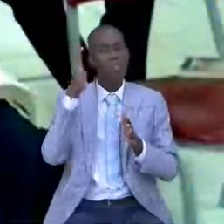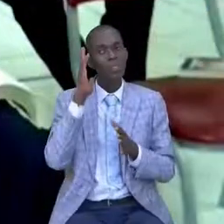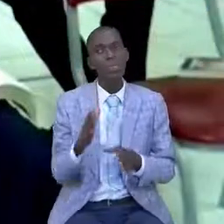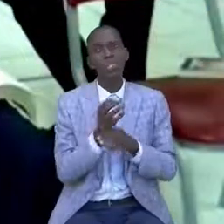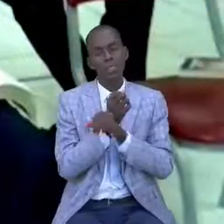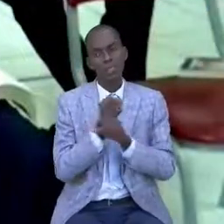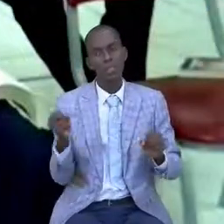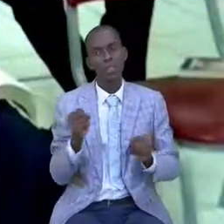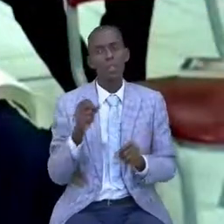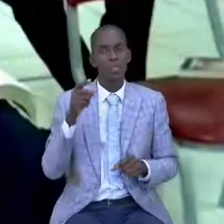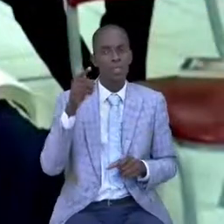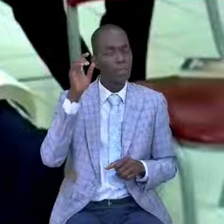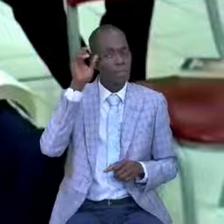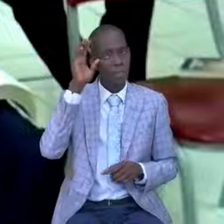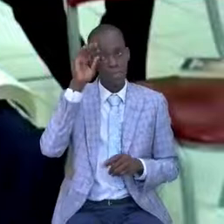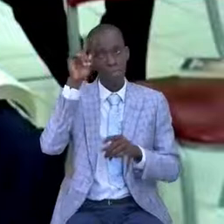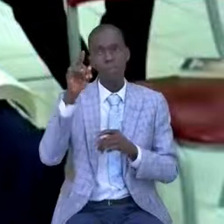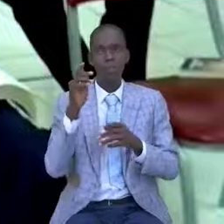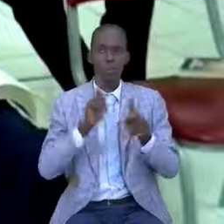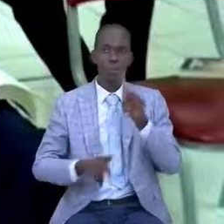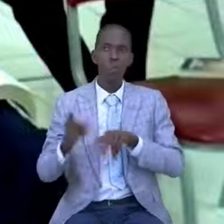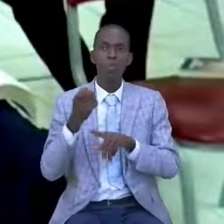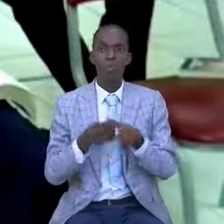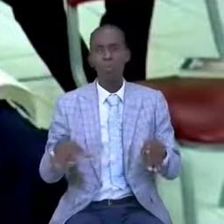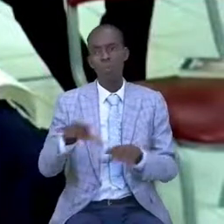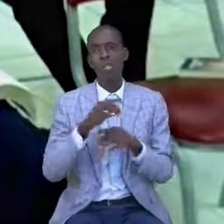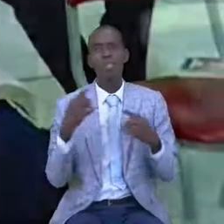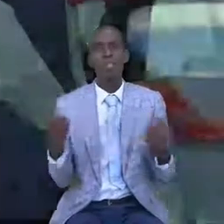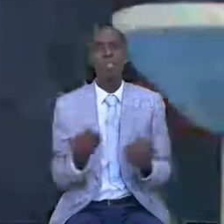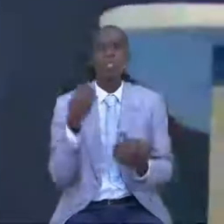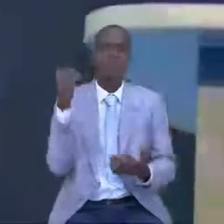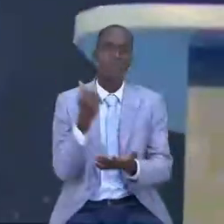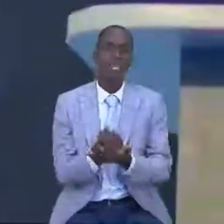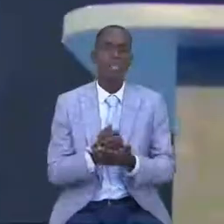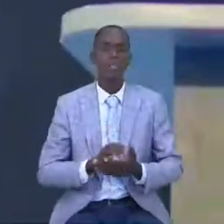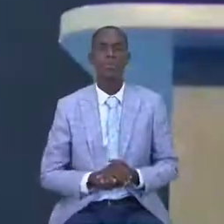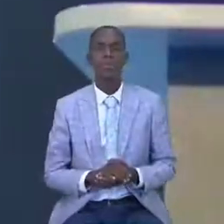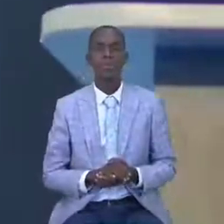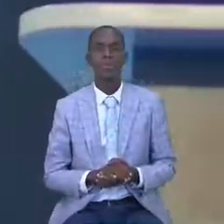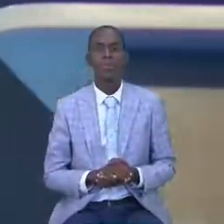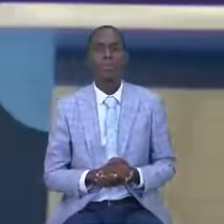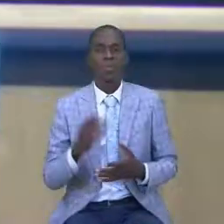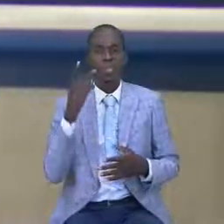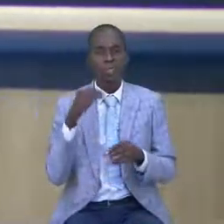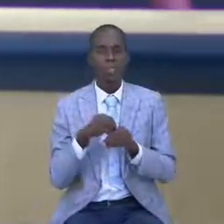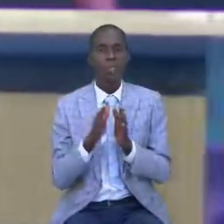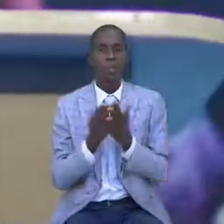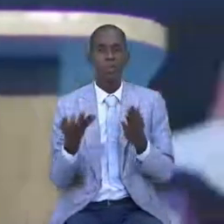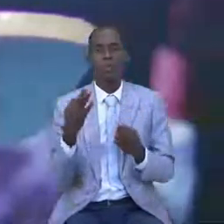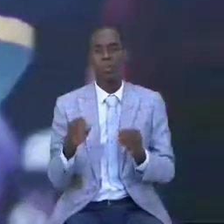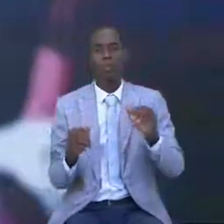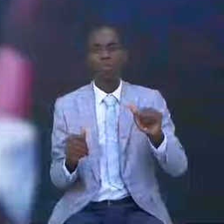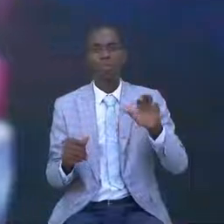Jésus. C'est lui qui sauvera son peuple de ses péchés.